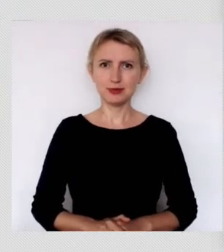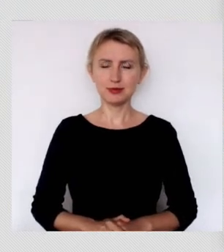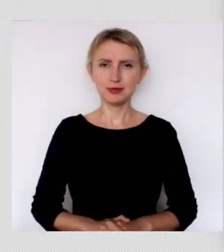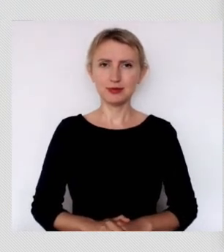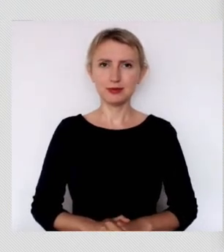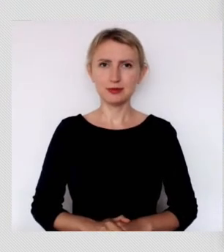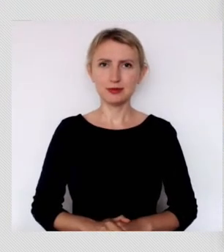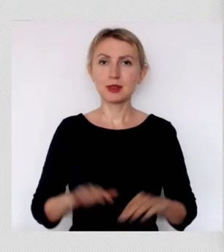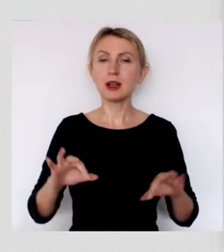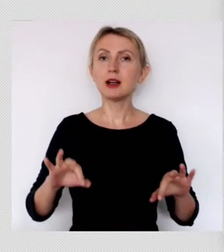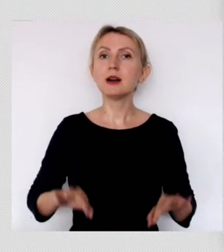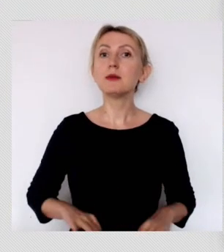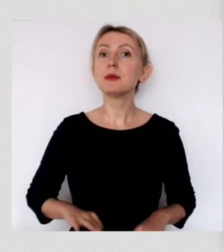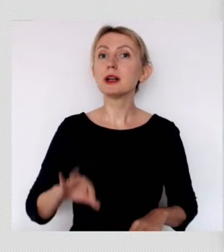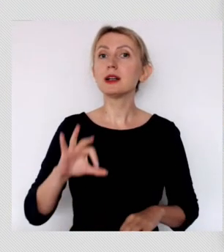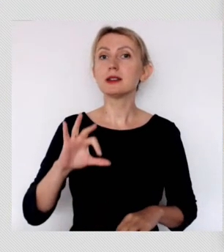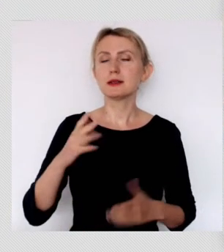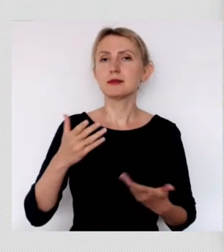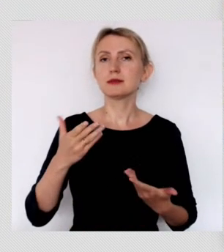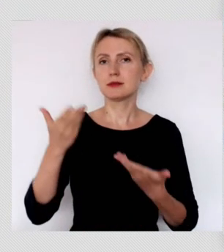Panie senatorze, bardzo proszę.